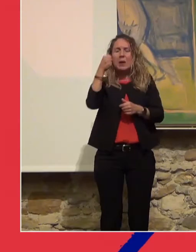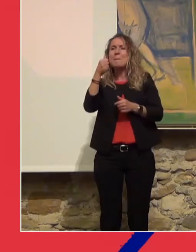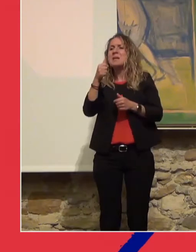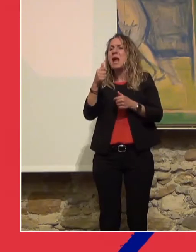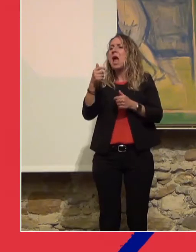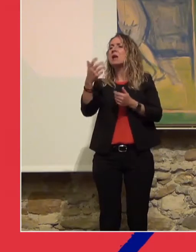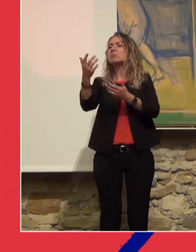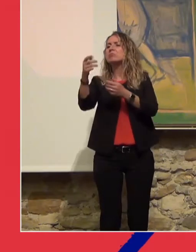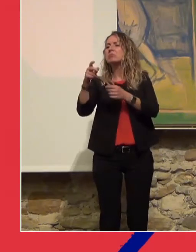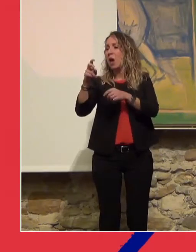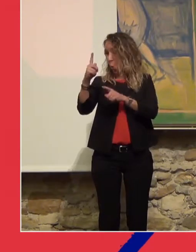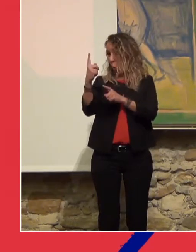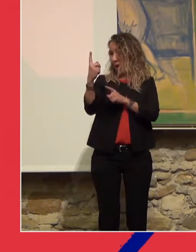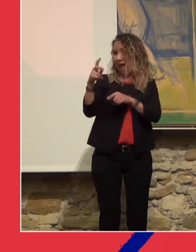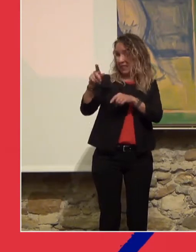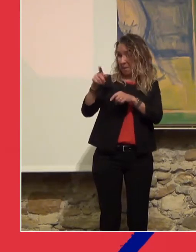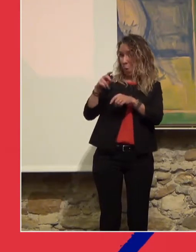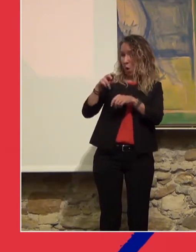nel letto.